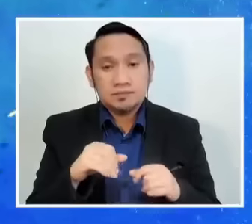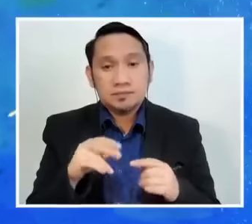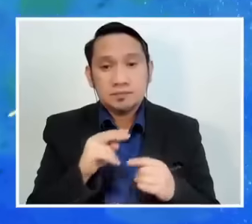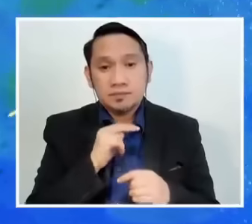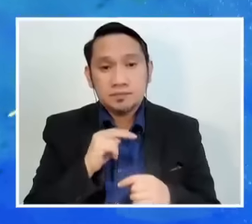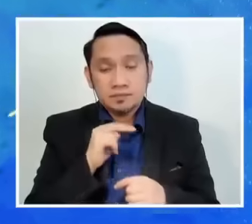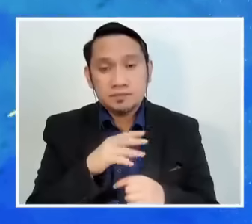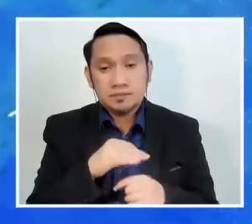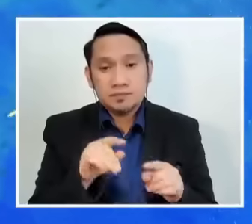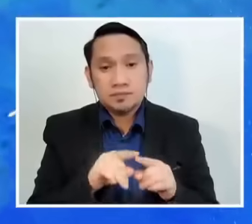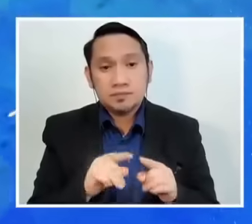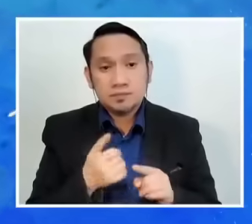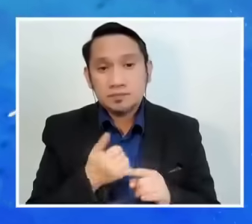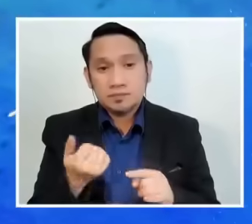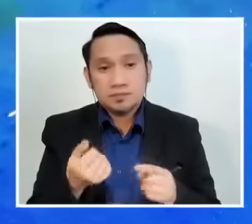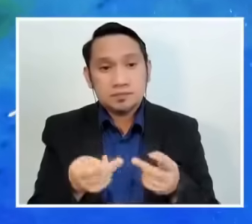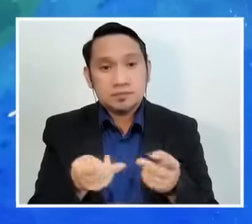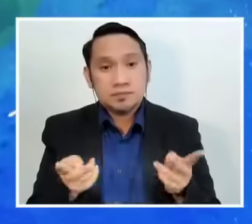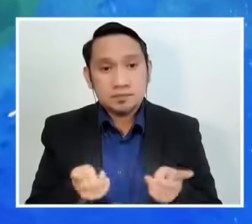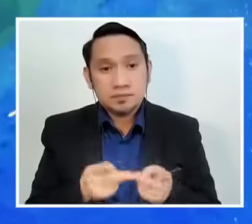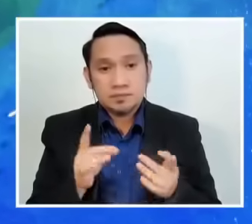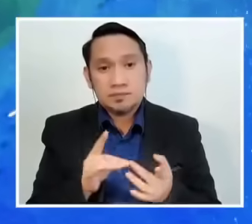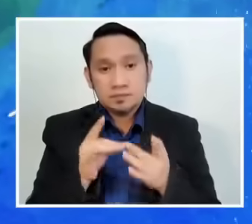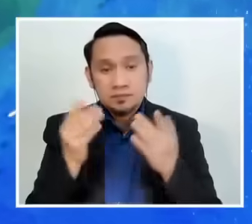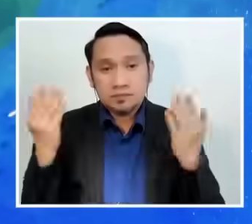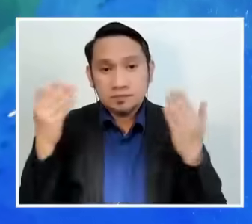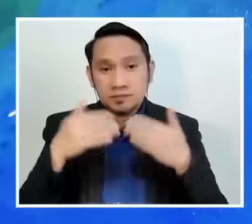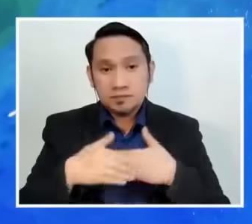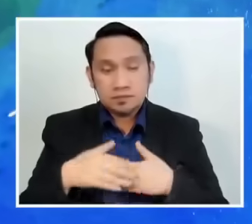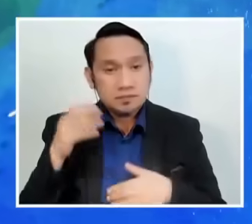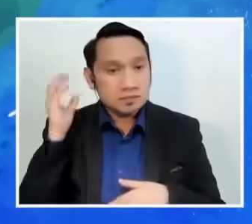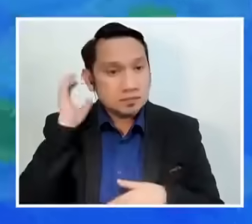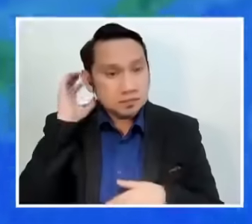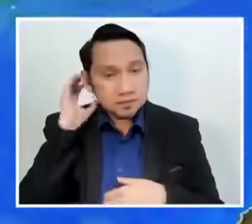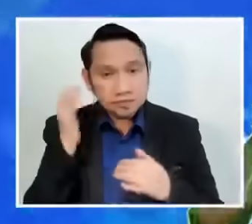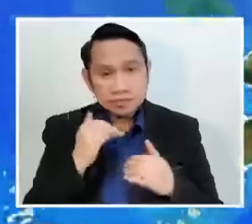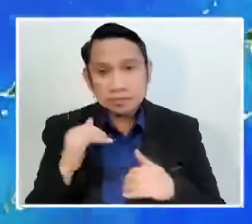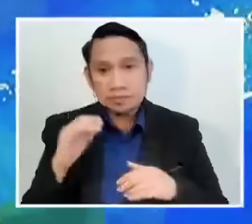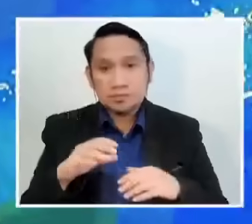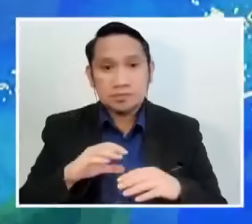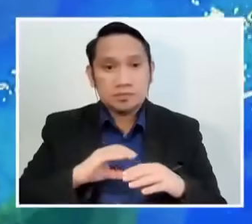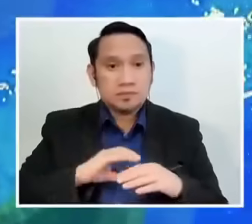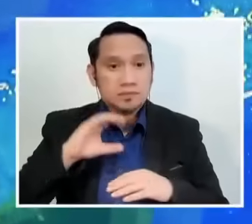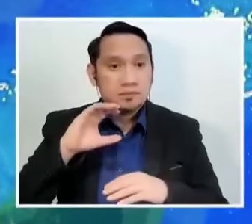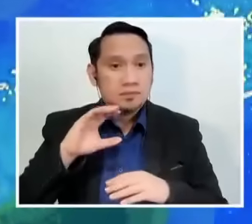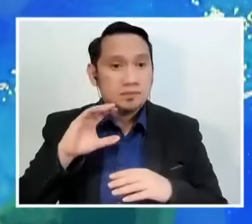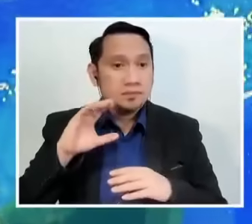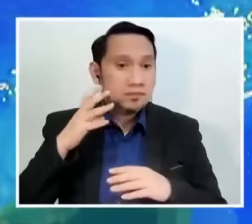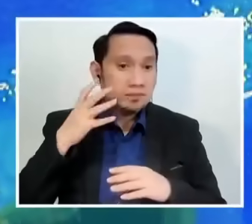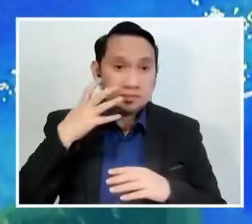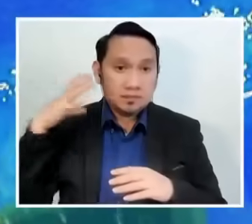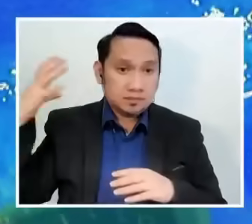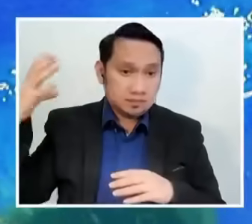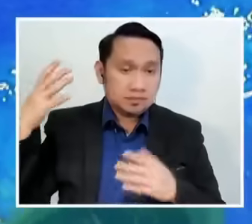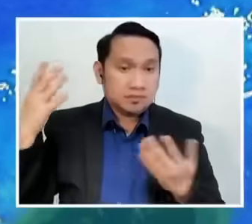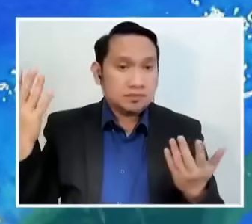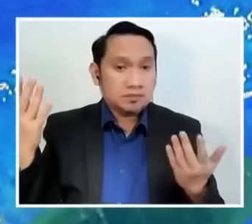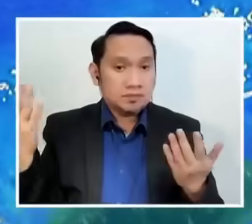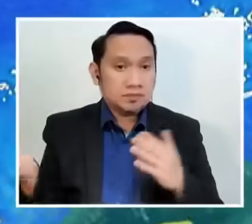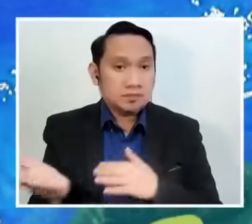kapuluan, lalo pagsapit ng gabi. Sa Mindanao, maaraw sa umaga pero uulan na rin po sa malaking bahagi